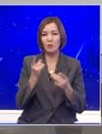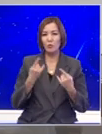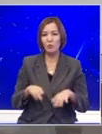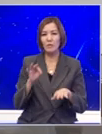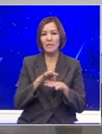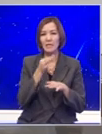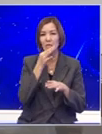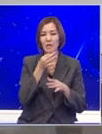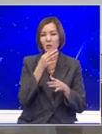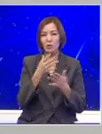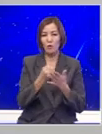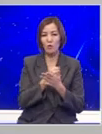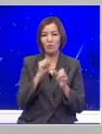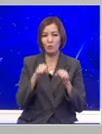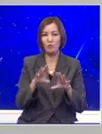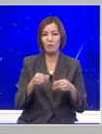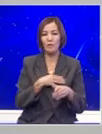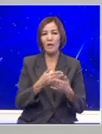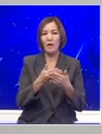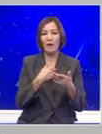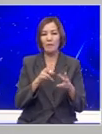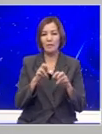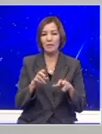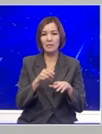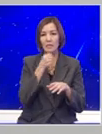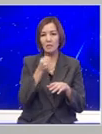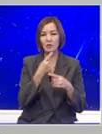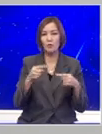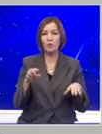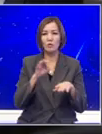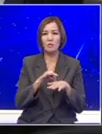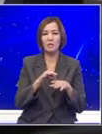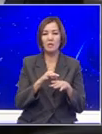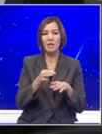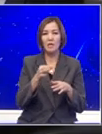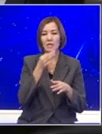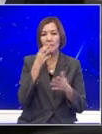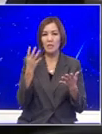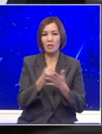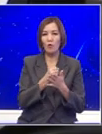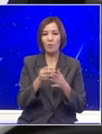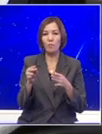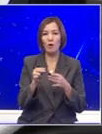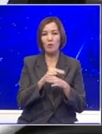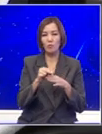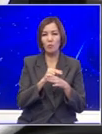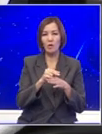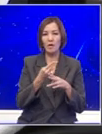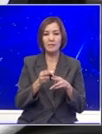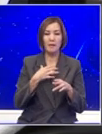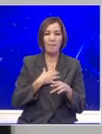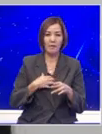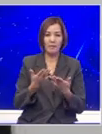ерте анықтауға мүмкіндік береді. Ал профилактикалық тексерулер ересектерде түрлі дертті ерте сатысында тауып, аурудың алдын алуда